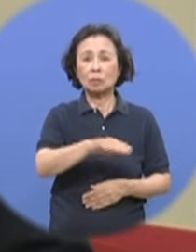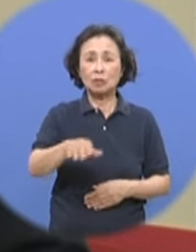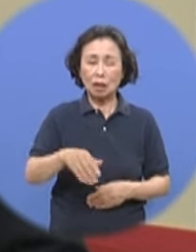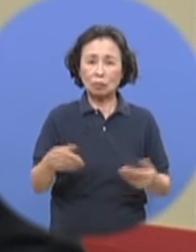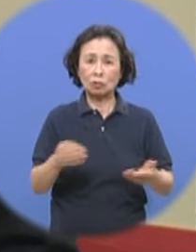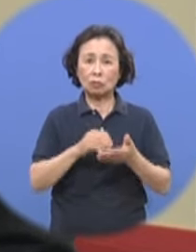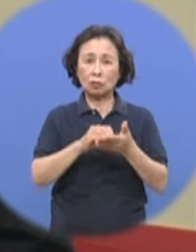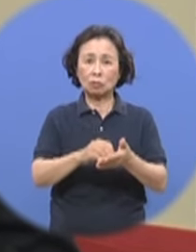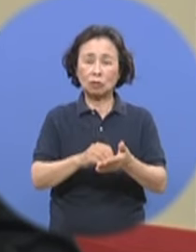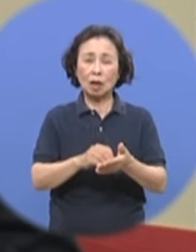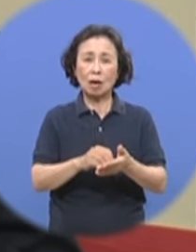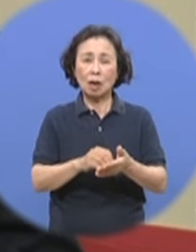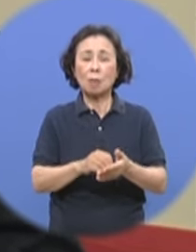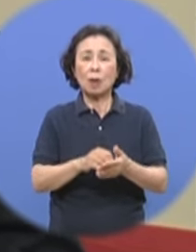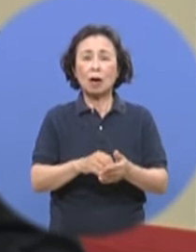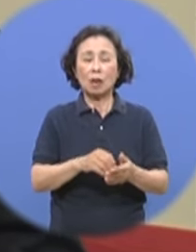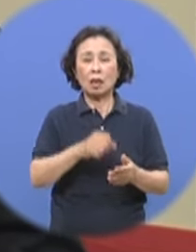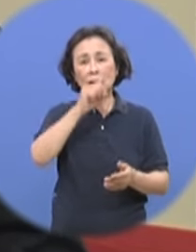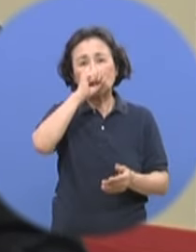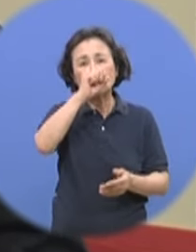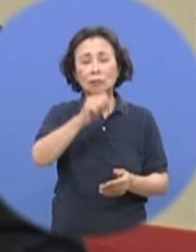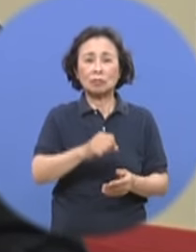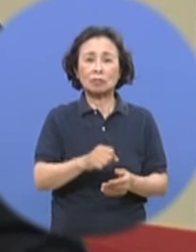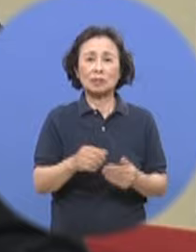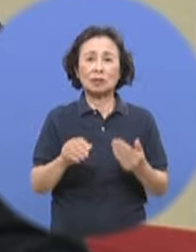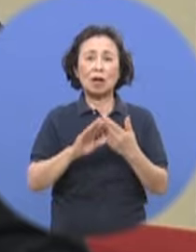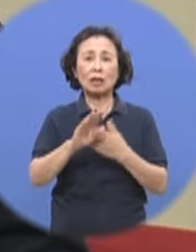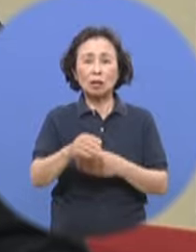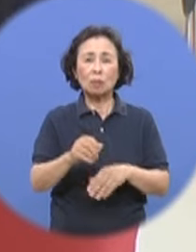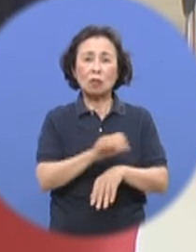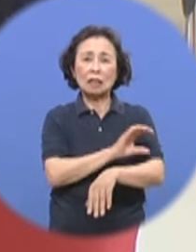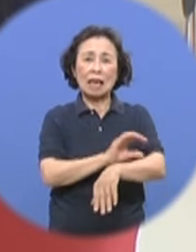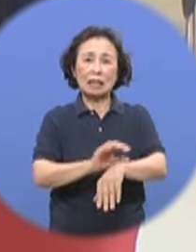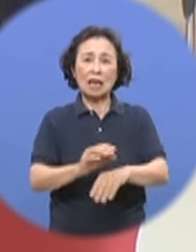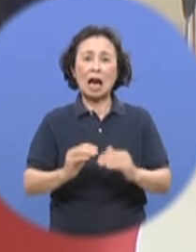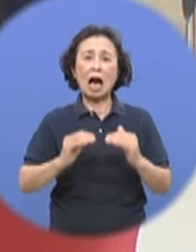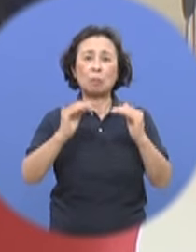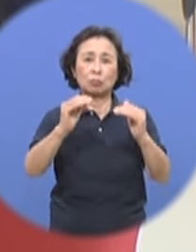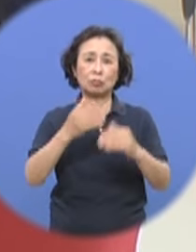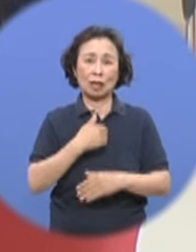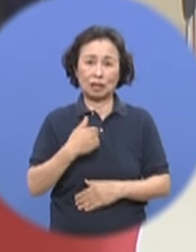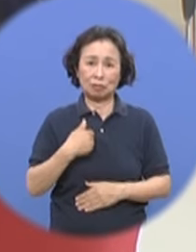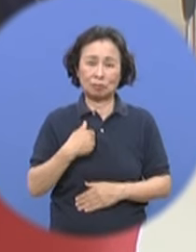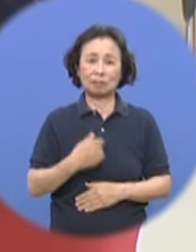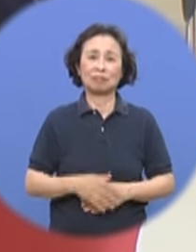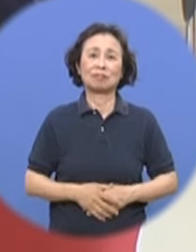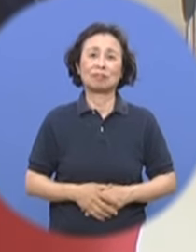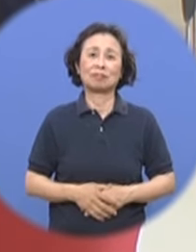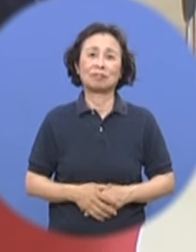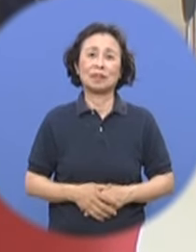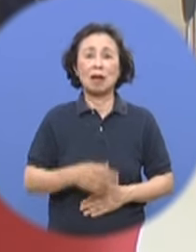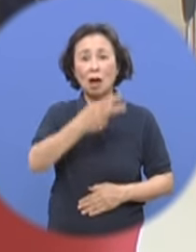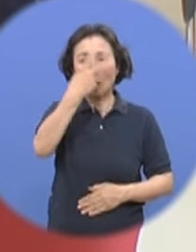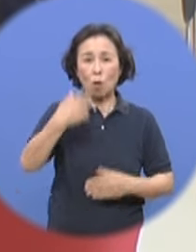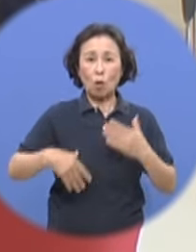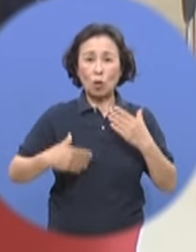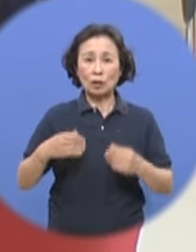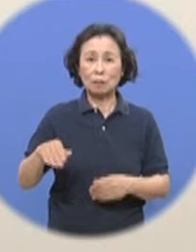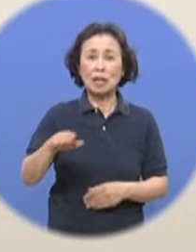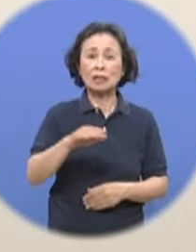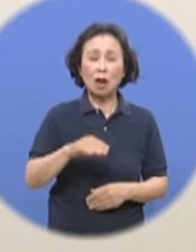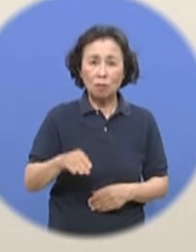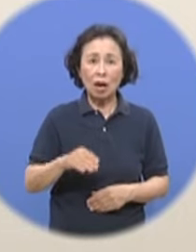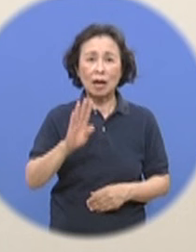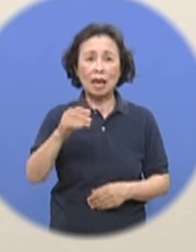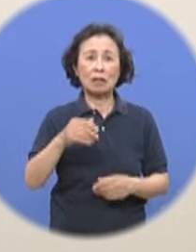有利になり、就職後のスムーズなキャリアアップにつながることも期待できます。高校生の方は県